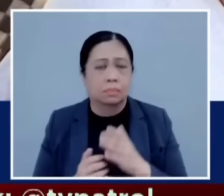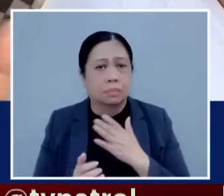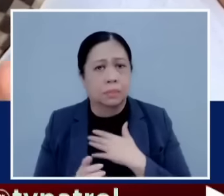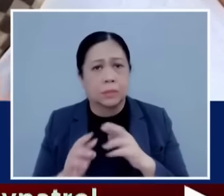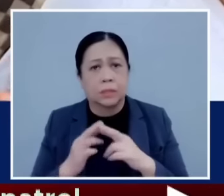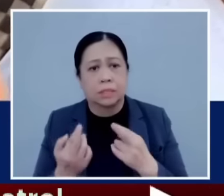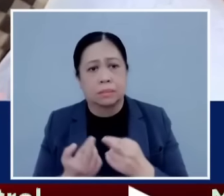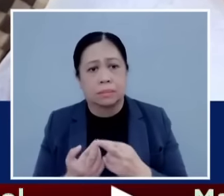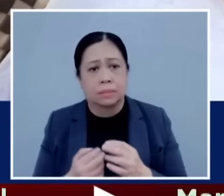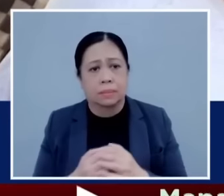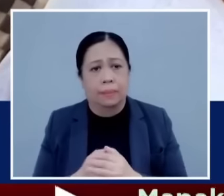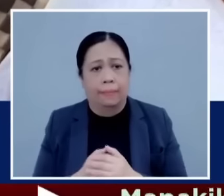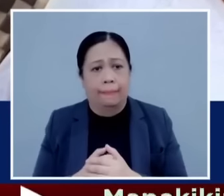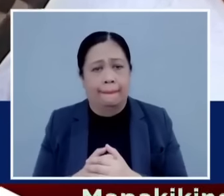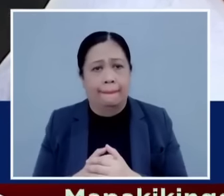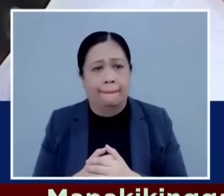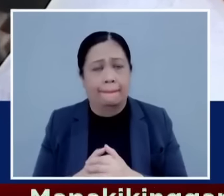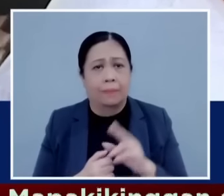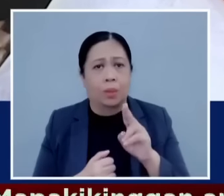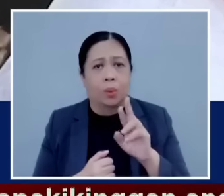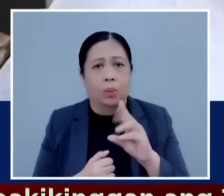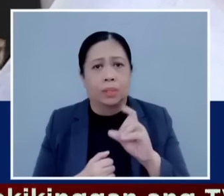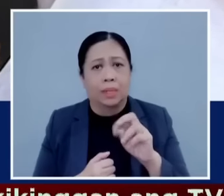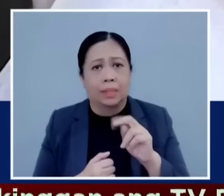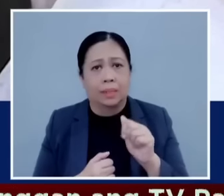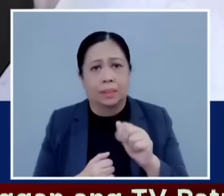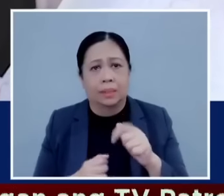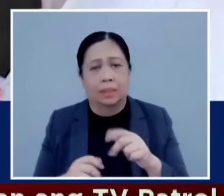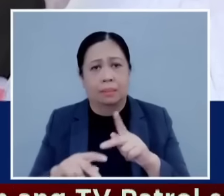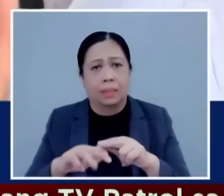sa Ordanita, Pangasinan, sa Barrio Labet.